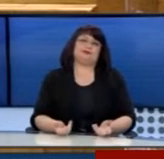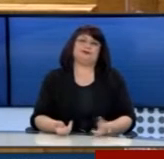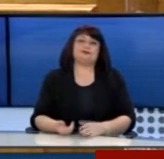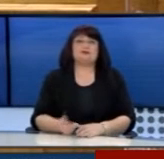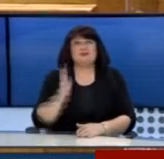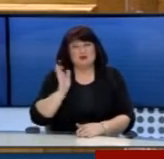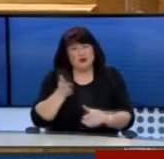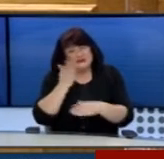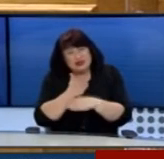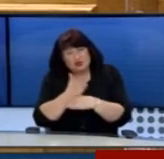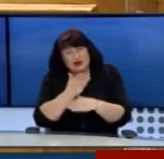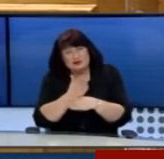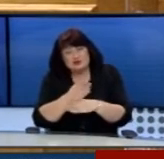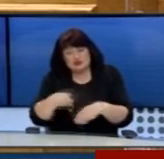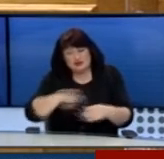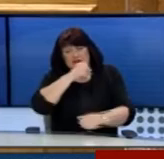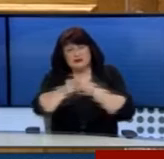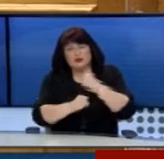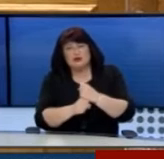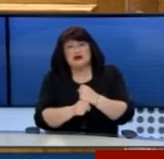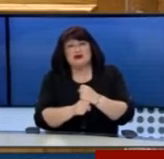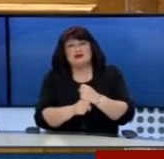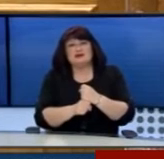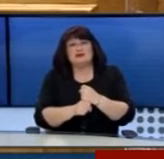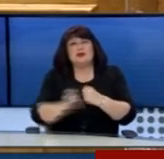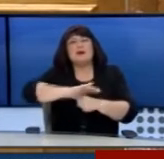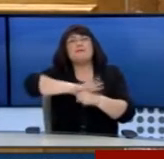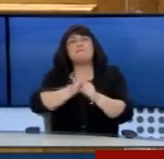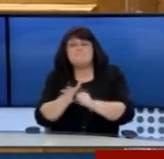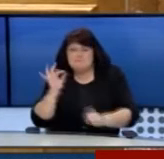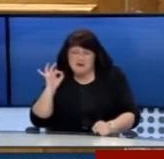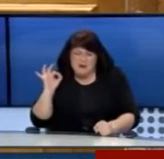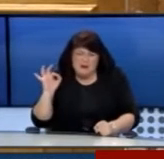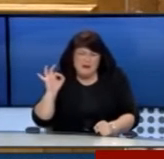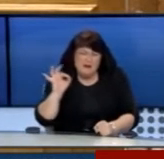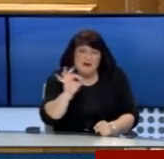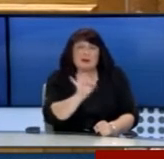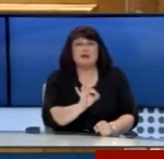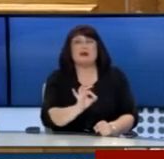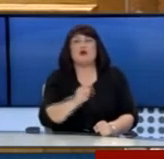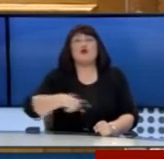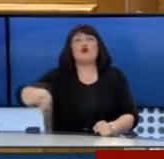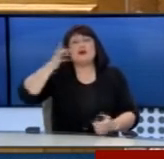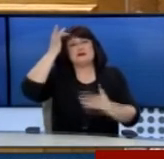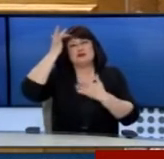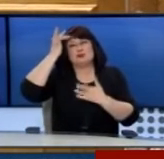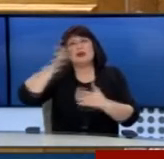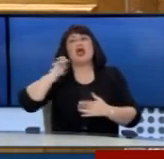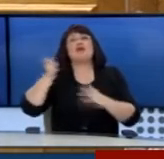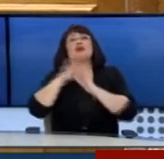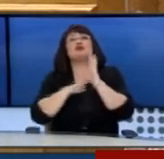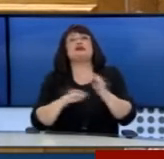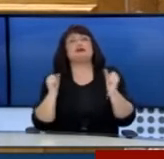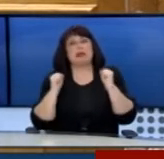Πώς μπορείτε να κρύψετε ότι αυτή τη χρονιά που μετά την πανδημία όλοι συνειδητοποίησαν την αξία του Εθνικού